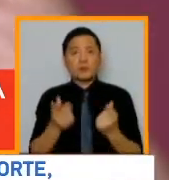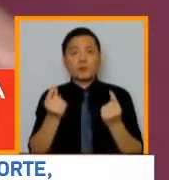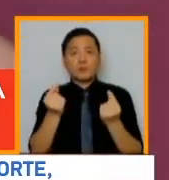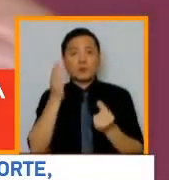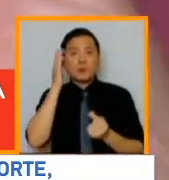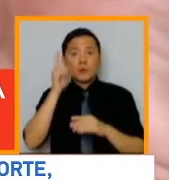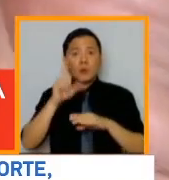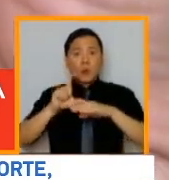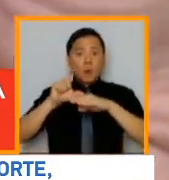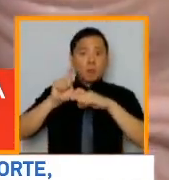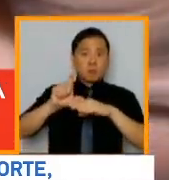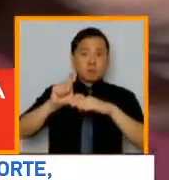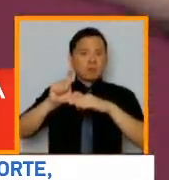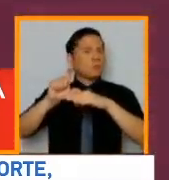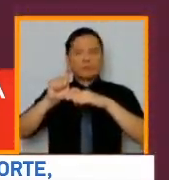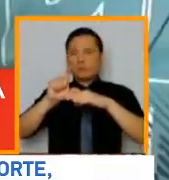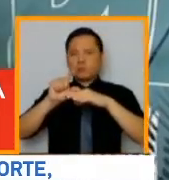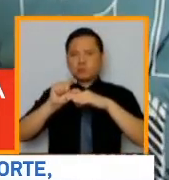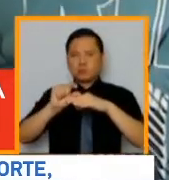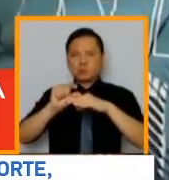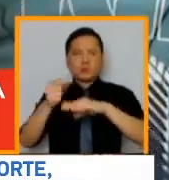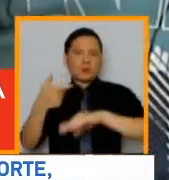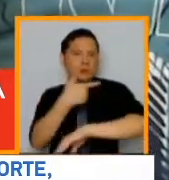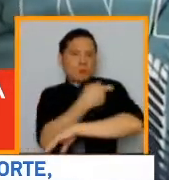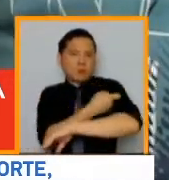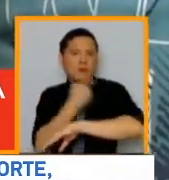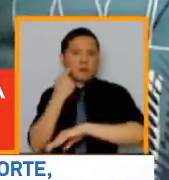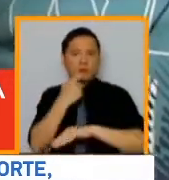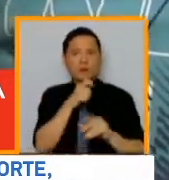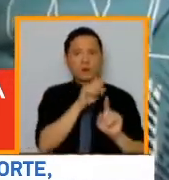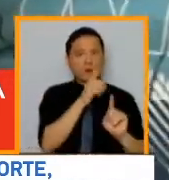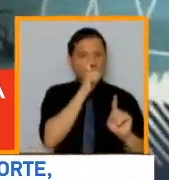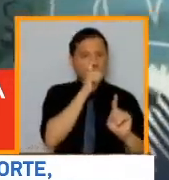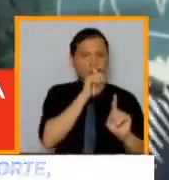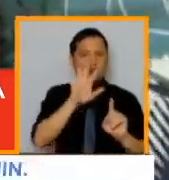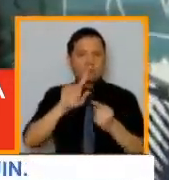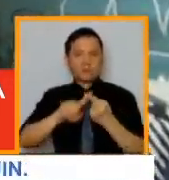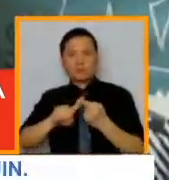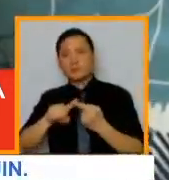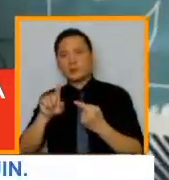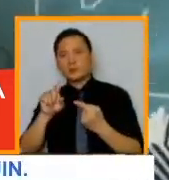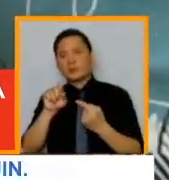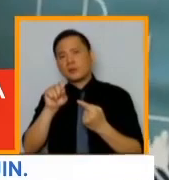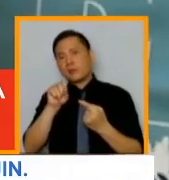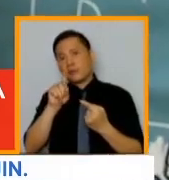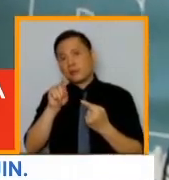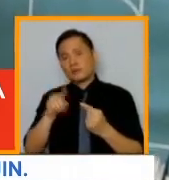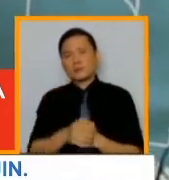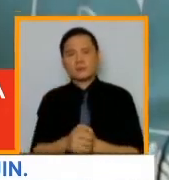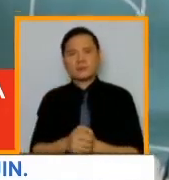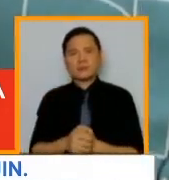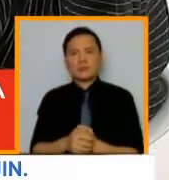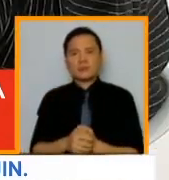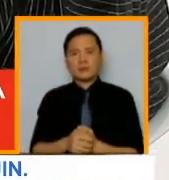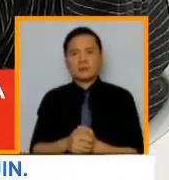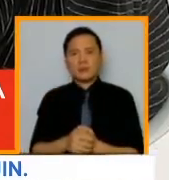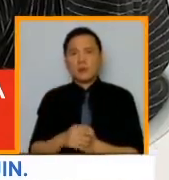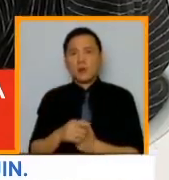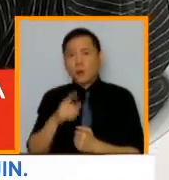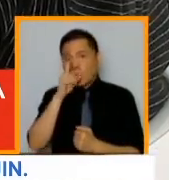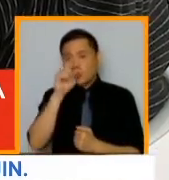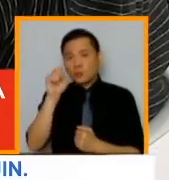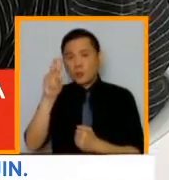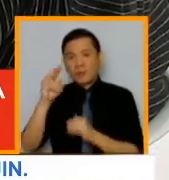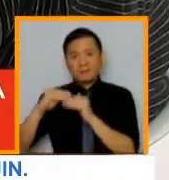naturang age group. Sa ngayon, 12 hanggang 17 years old ang kasama na sa vaccination rollout, pero tanging Pfizer